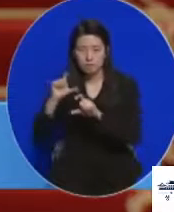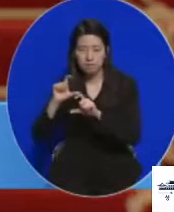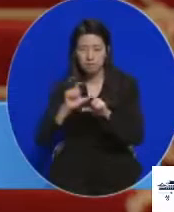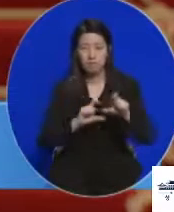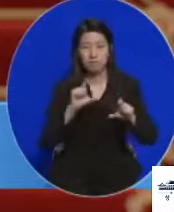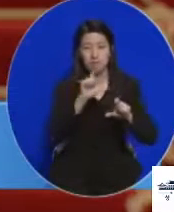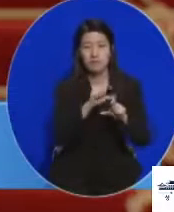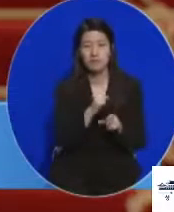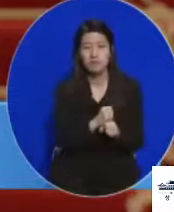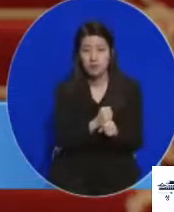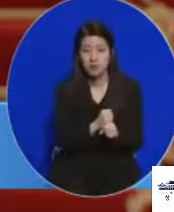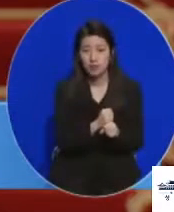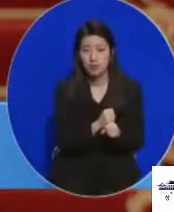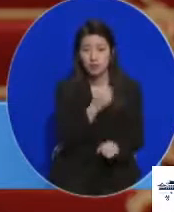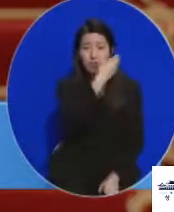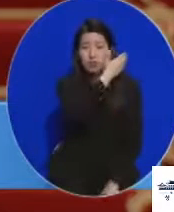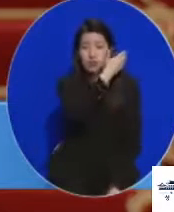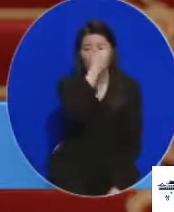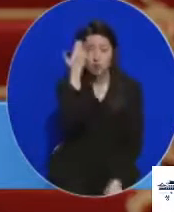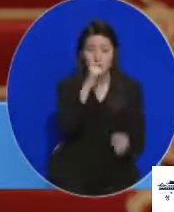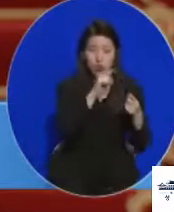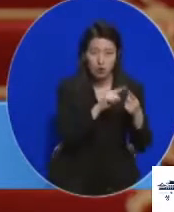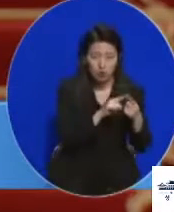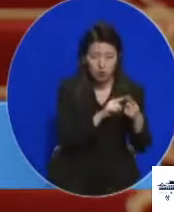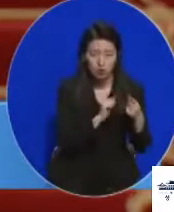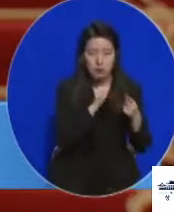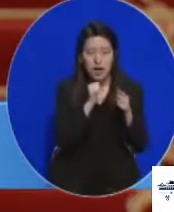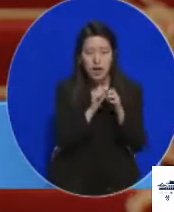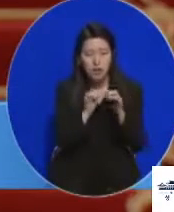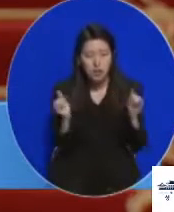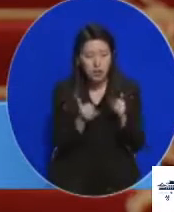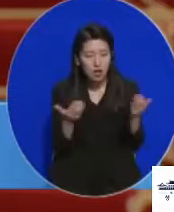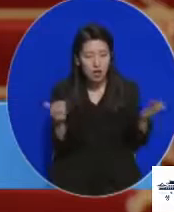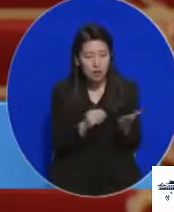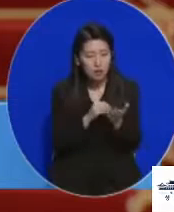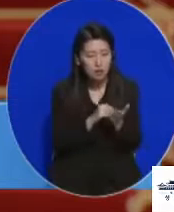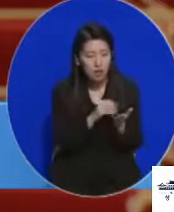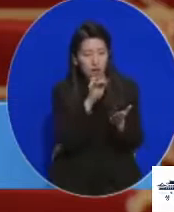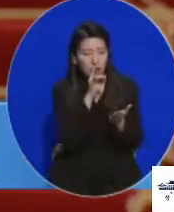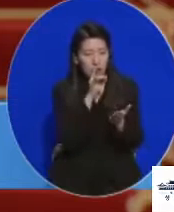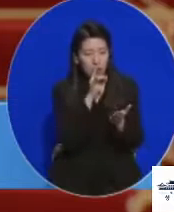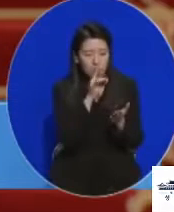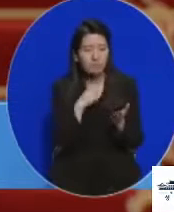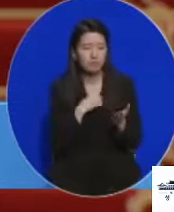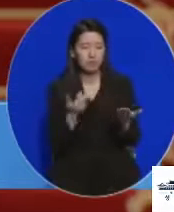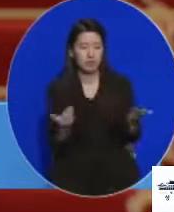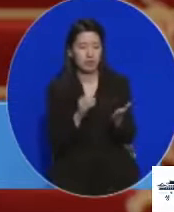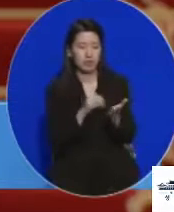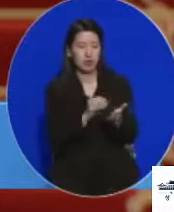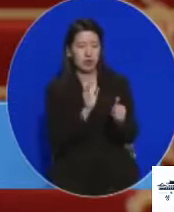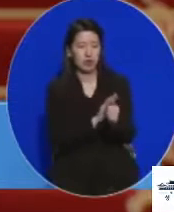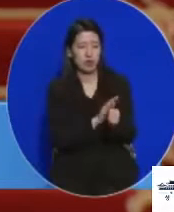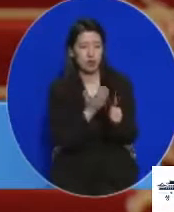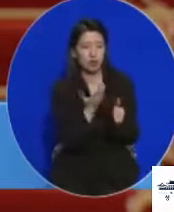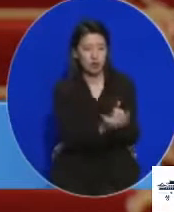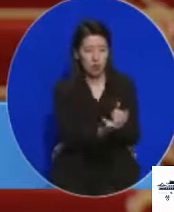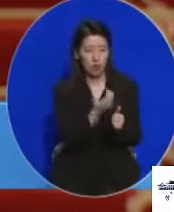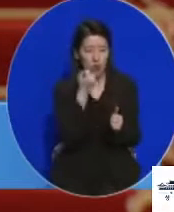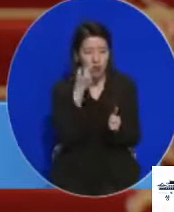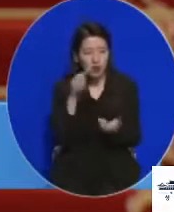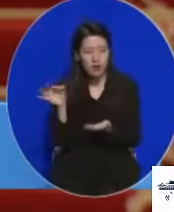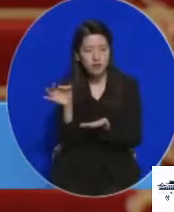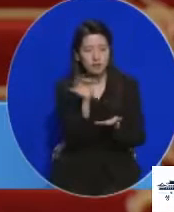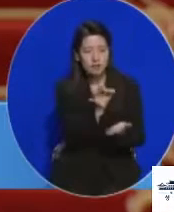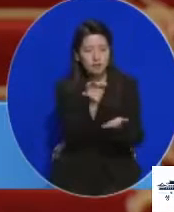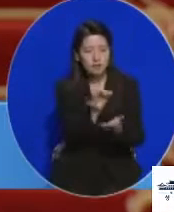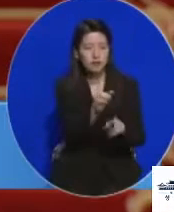청년 참과 저소득 구직자들이 취업지원 서기수 와 함께 생계비를 지금 받을 수 있는 국민